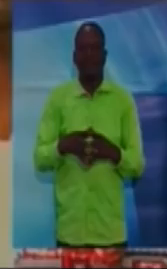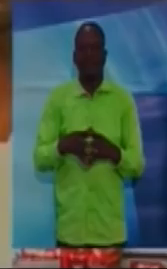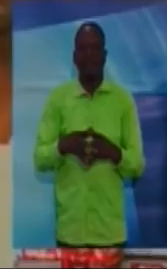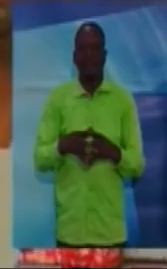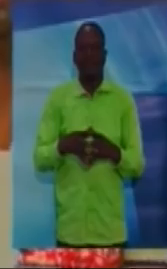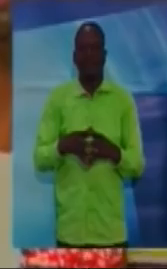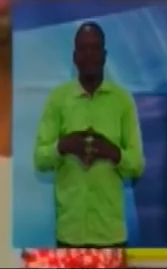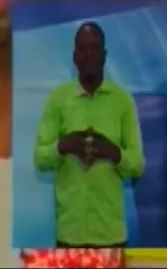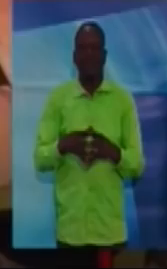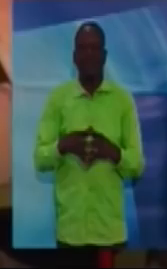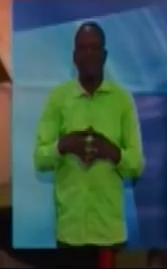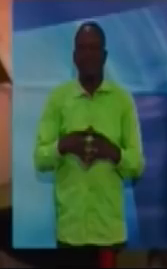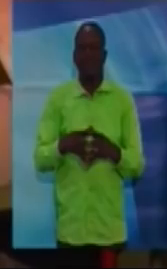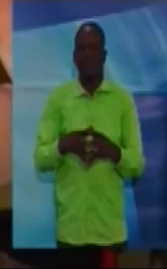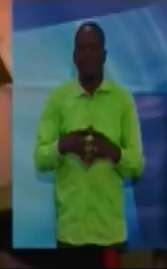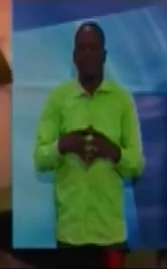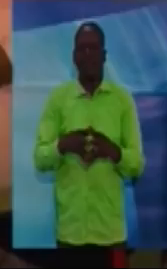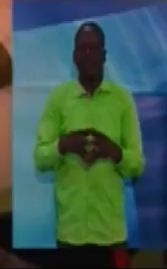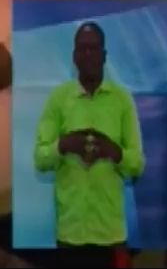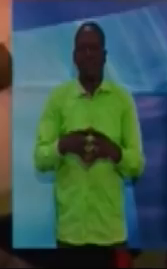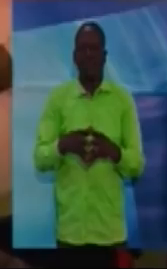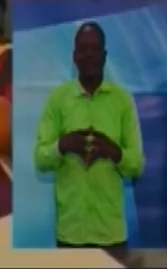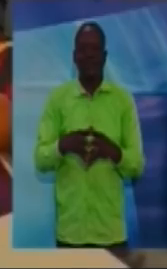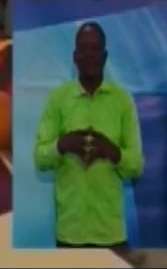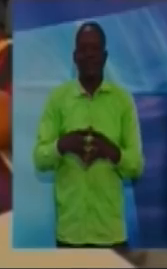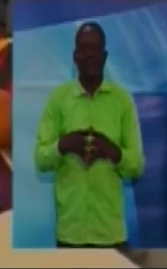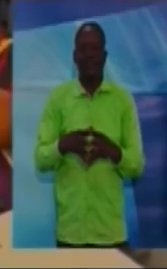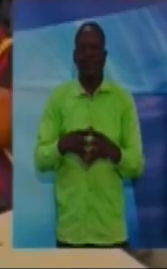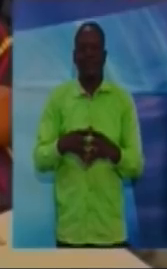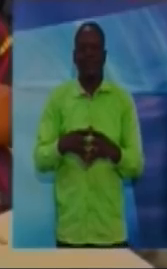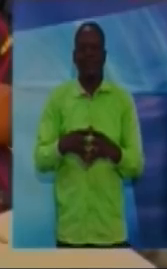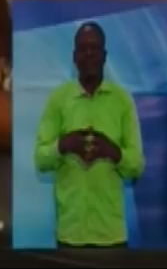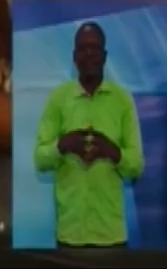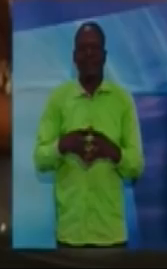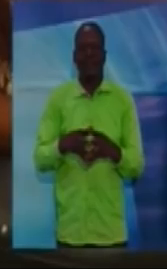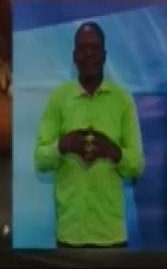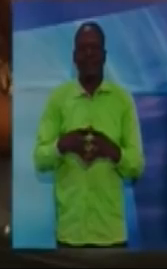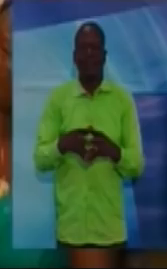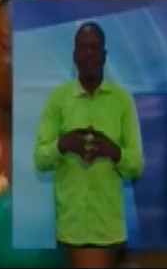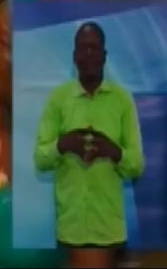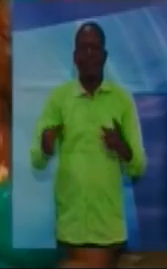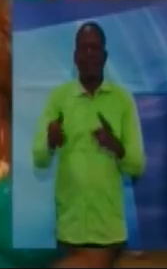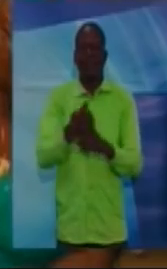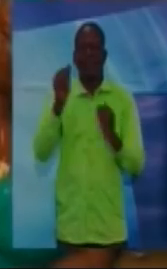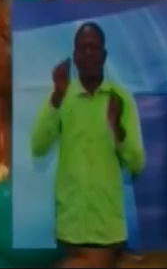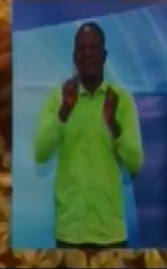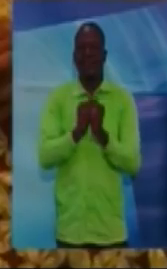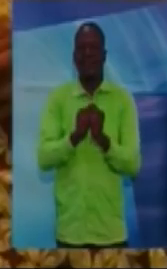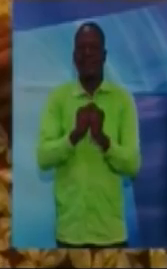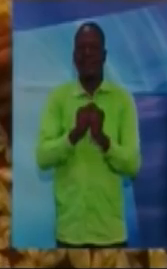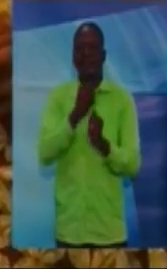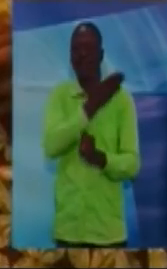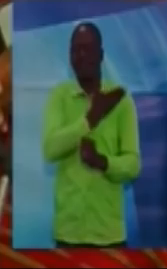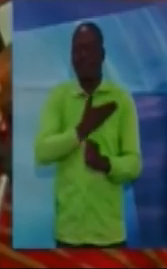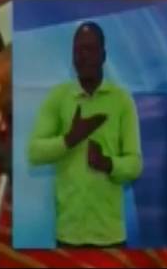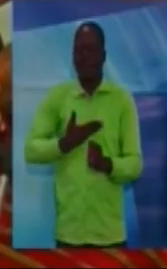rencontre, intitulé 48 heures d'opportunités d'affaires et de financement, se tient avec la ferme conviction